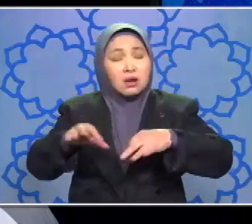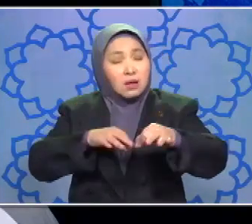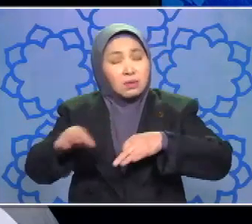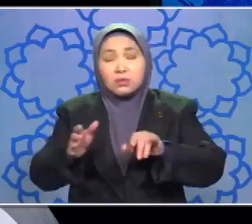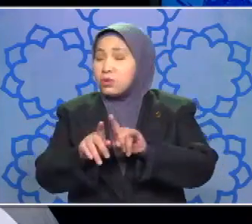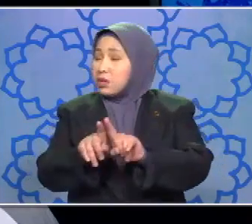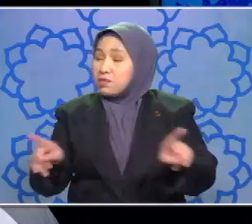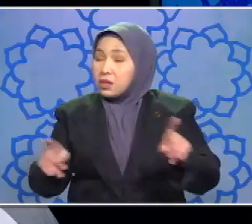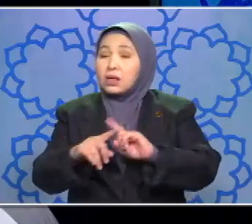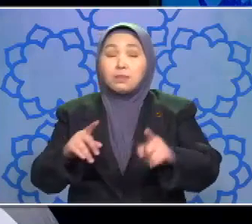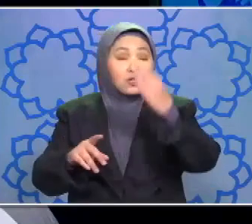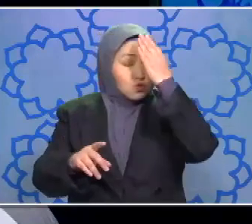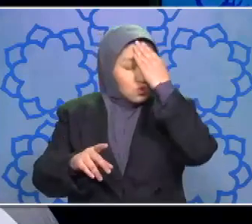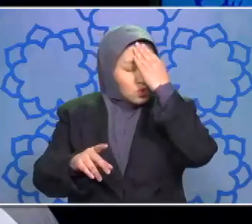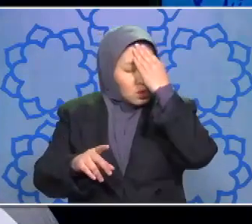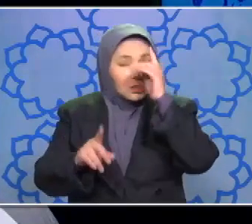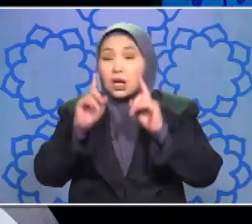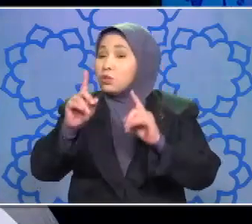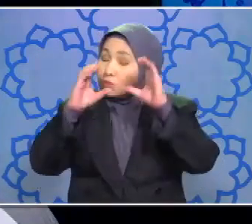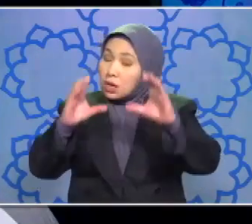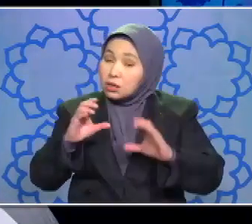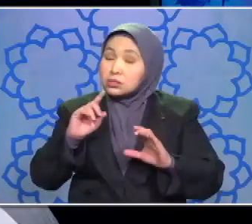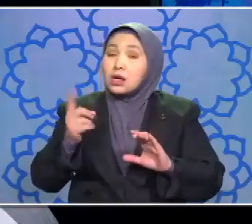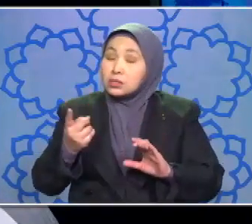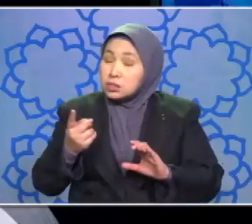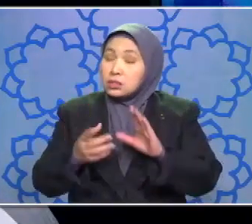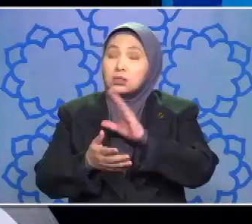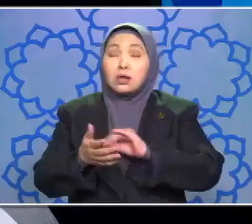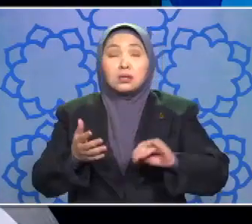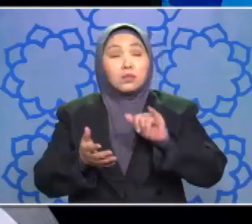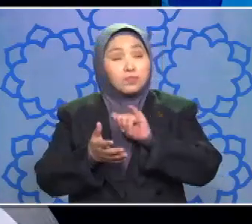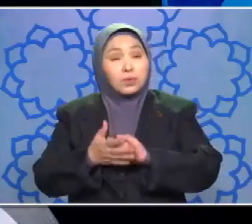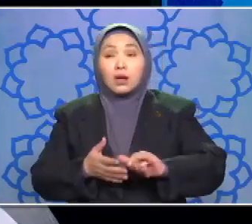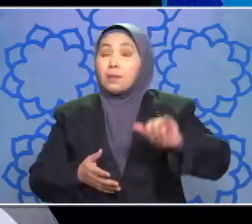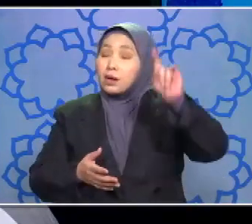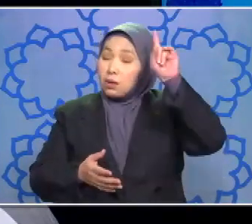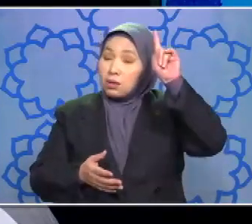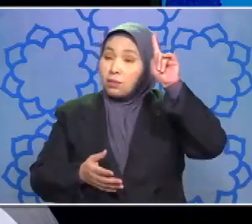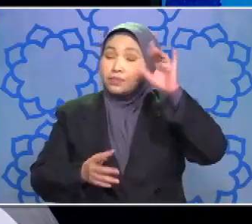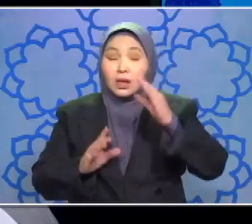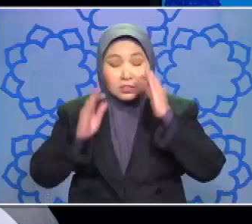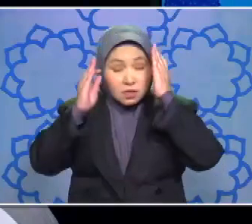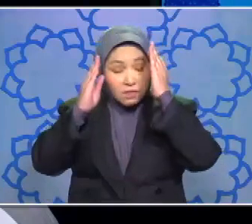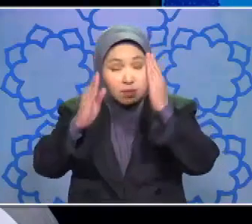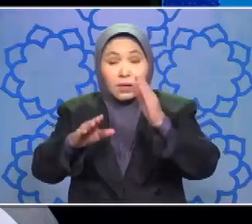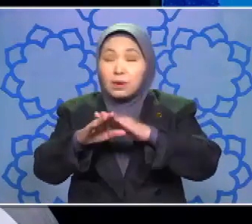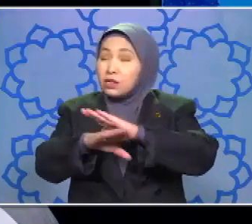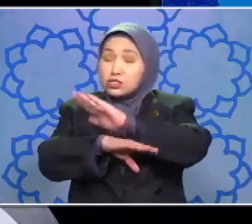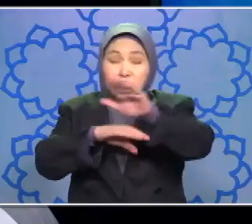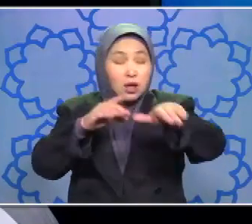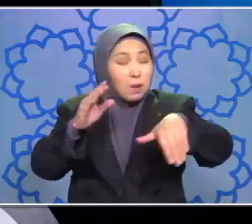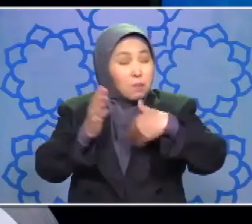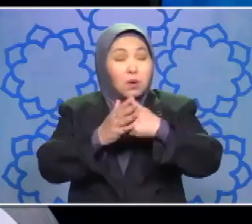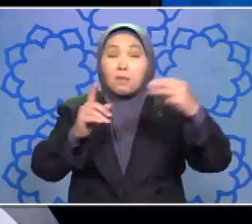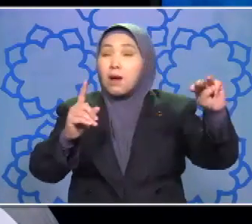ya. Kepada Allah Subhanahu Wa Taala minda batin wal malaikah, spesifik pula itu kepada semua makhluk